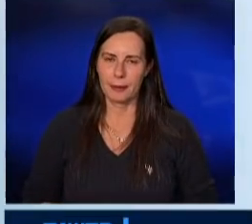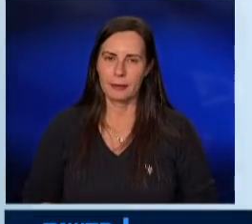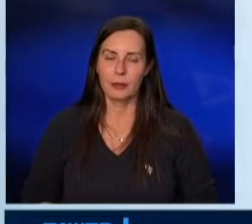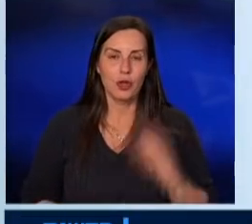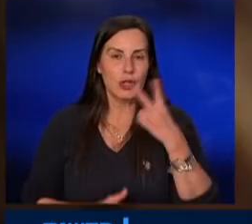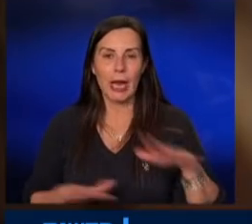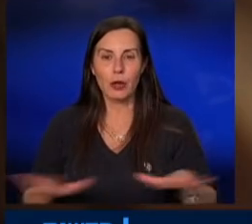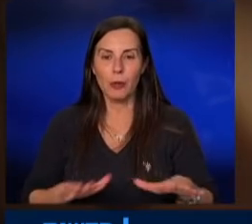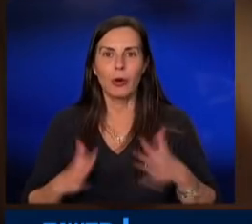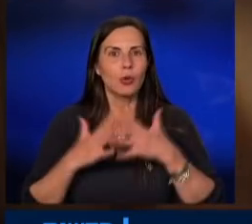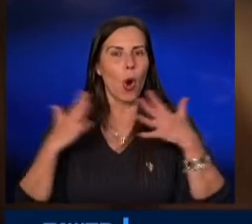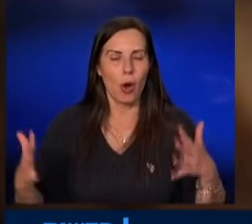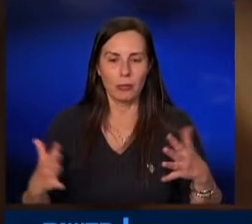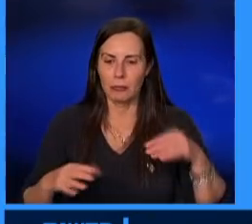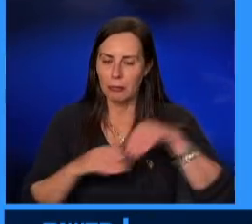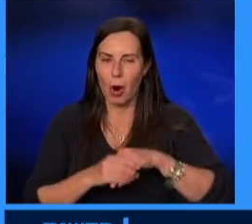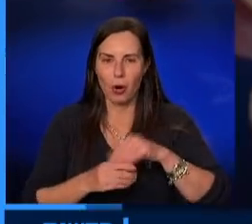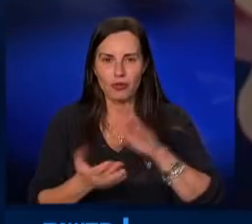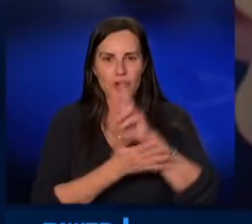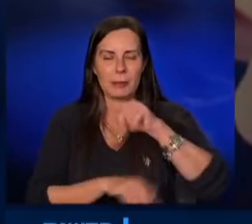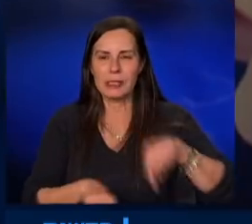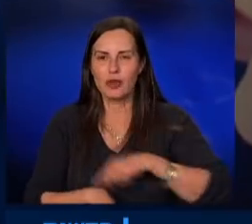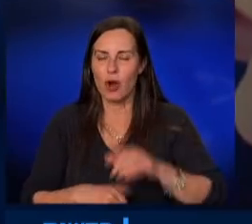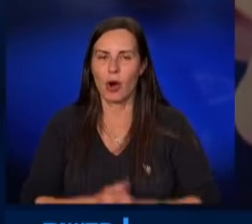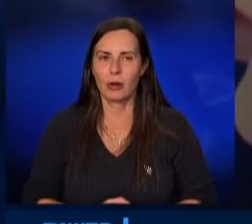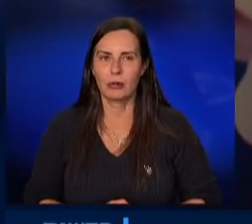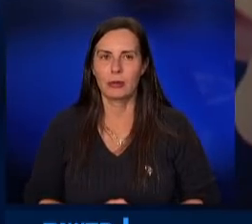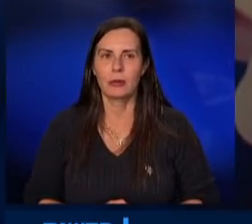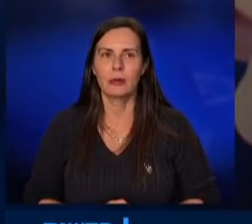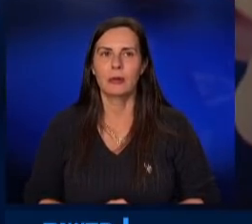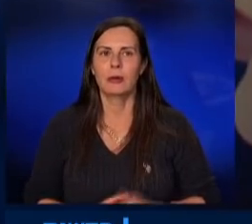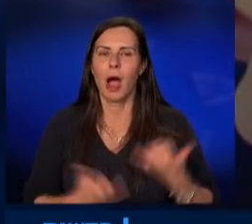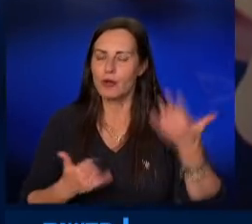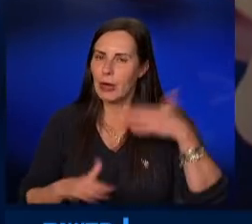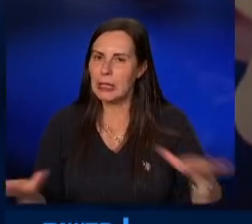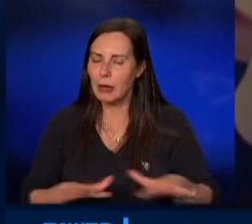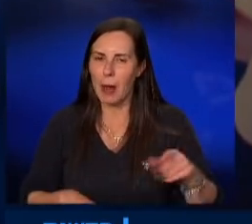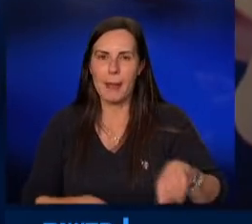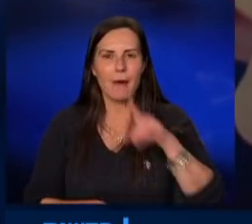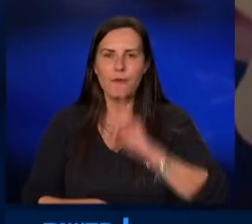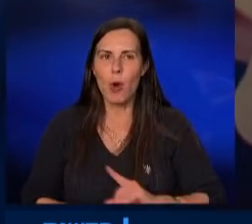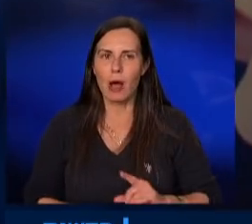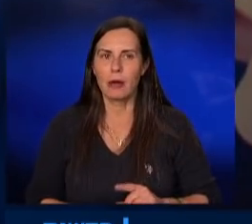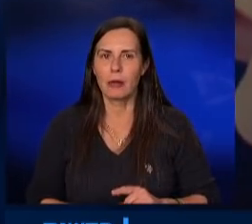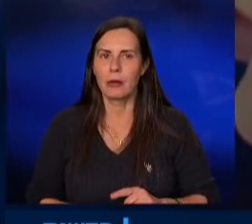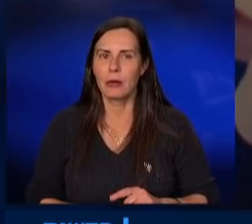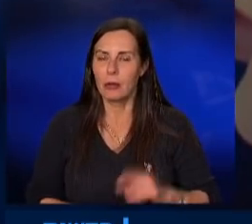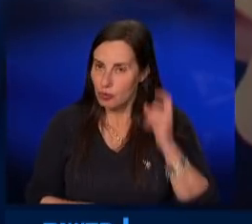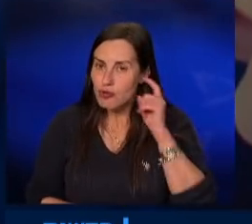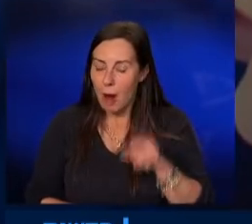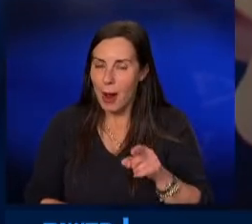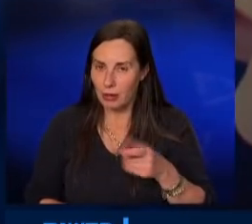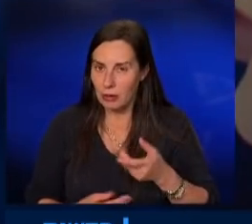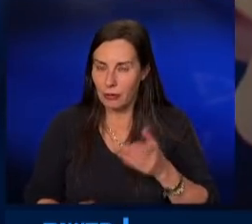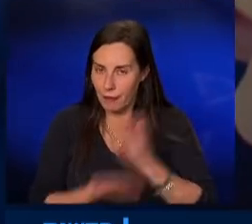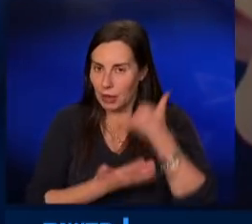שתי רעידות אדמה משמעותיות בתוך פחות מ-12 שעות. שלום, הייתה עכשיו רעידת אדמה באפולה. קיבלתם דיווח על